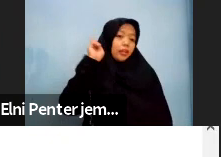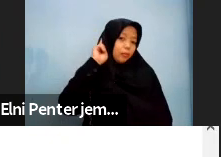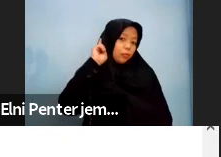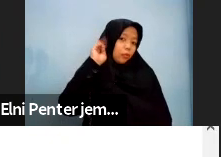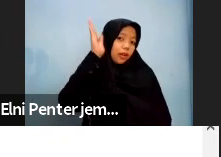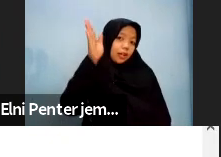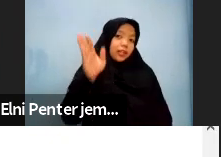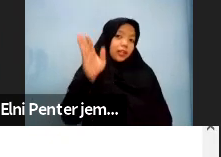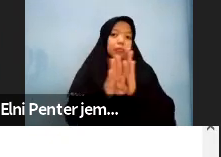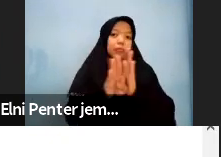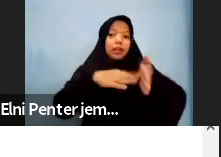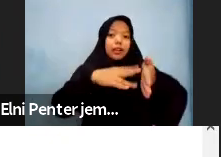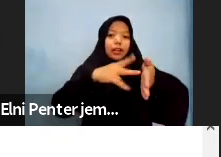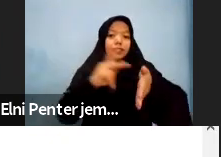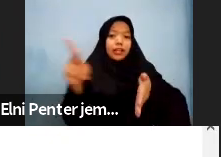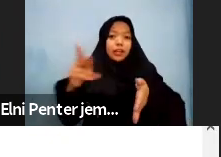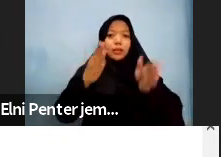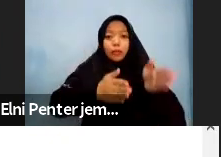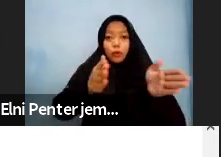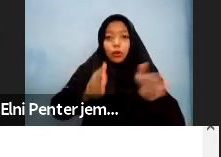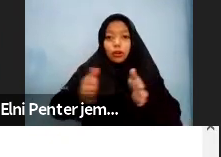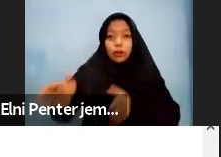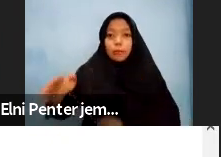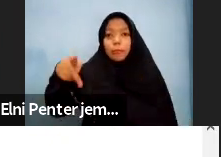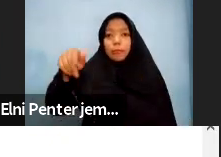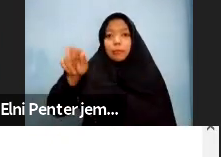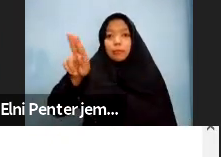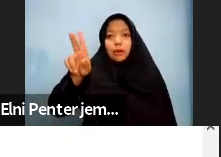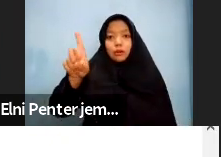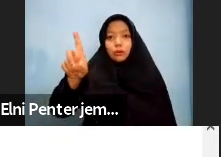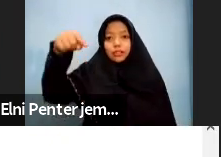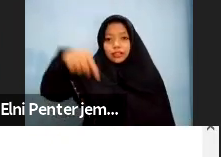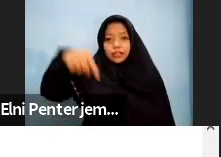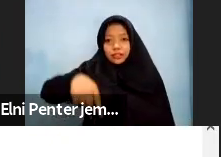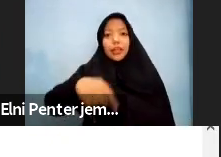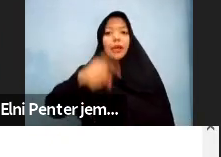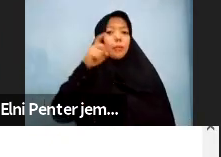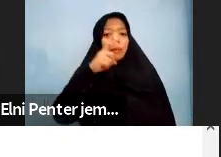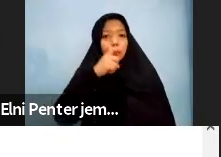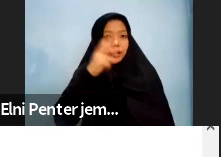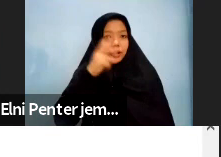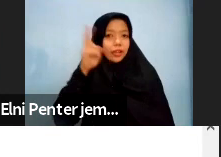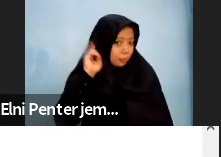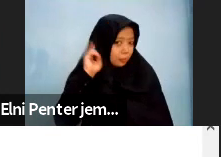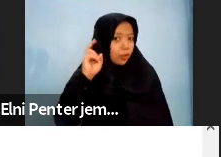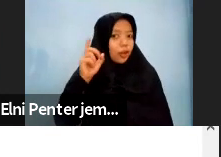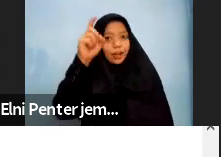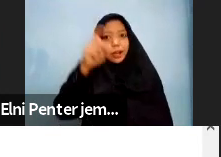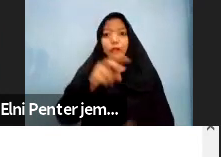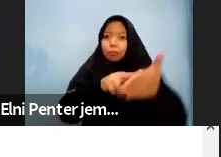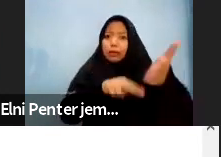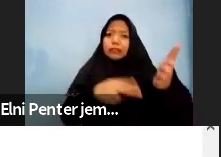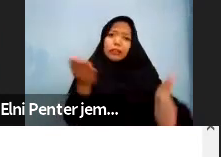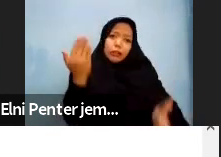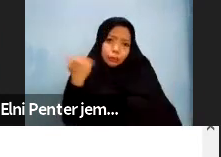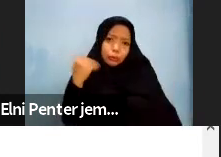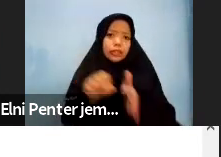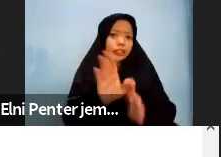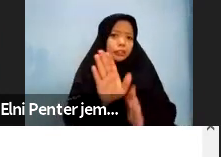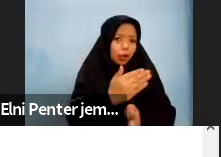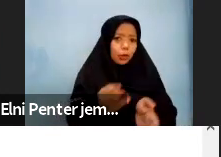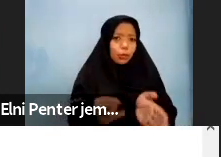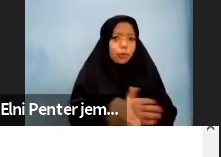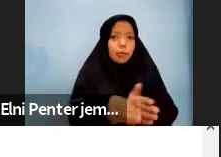setiap map program PAUD ini Bapak Ibu harus baca dulu petunjuk apa-apanya sehingga bisa membedakan